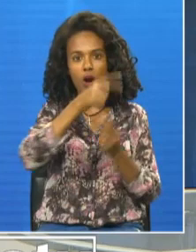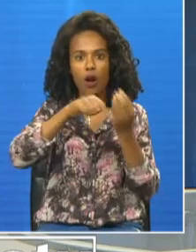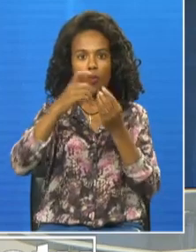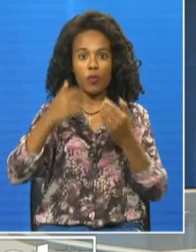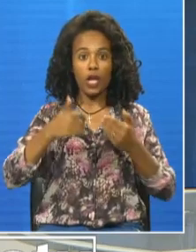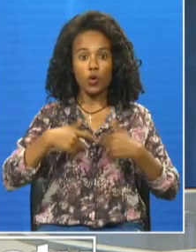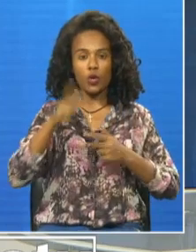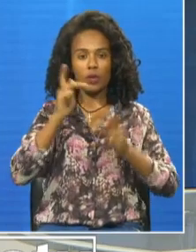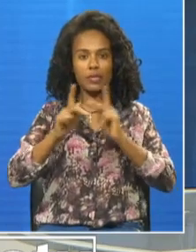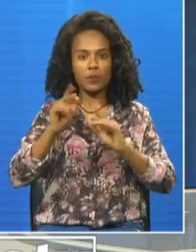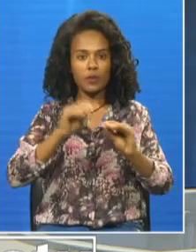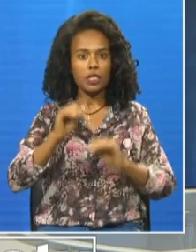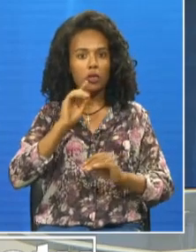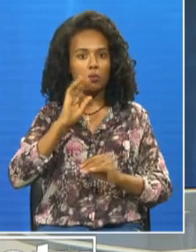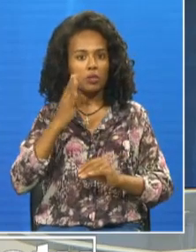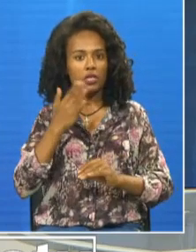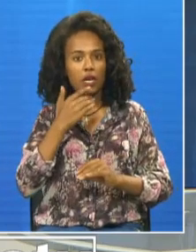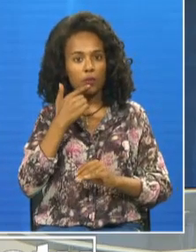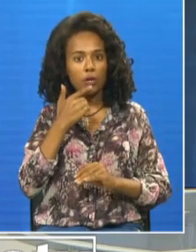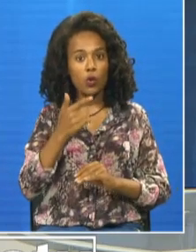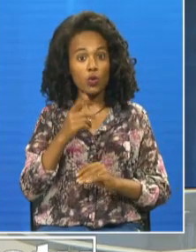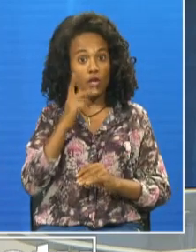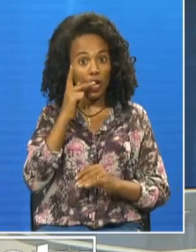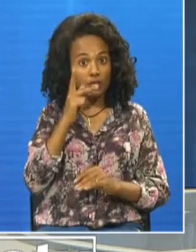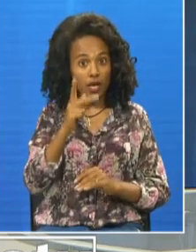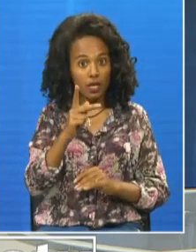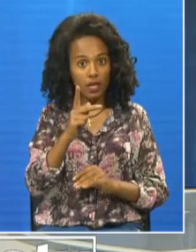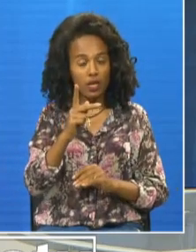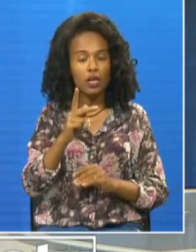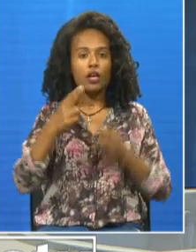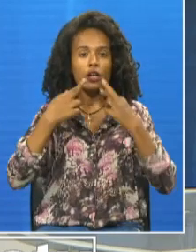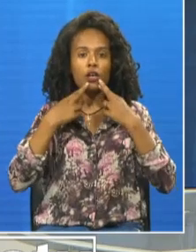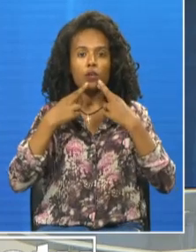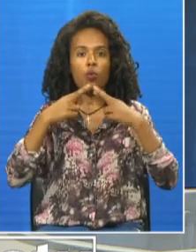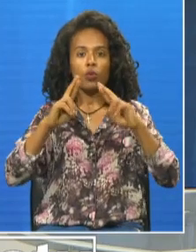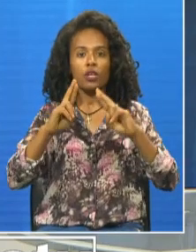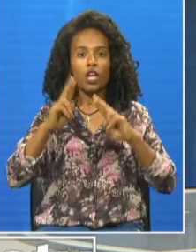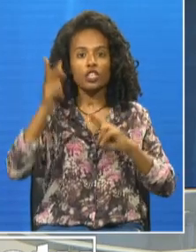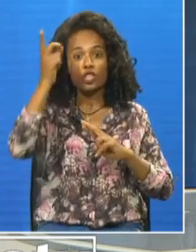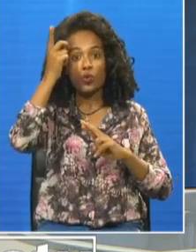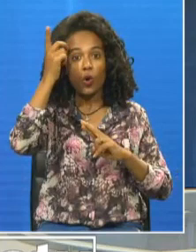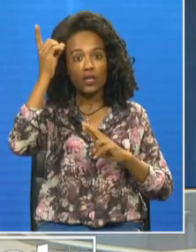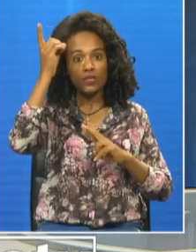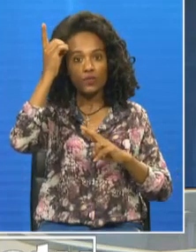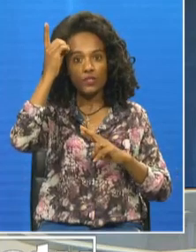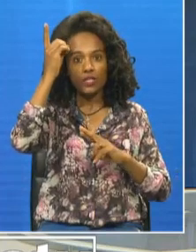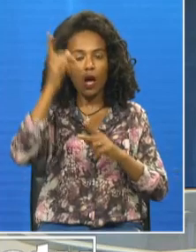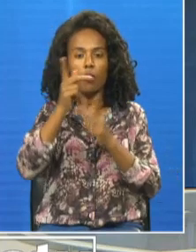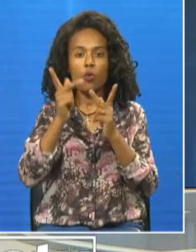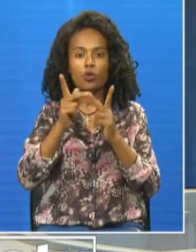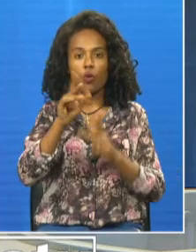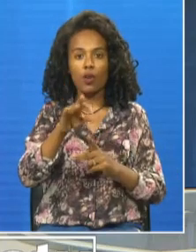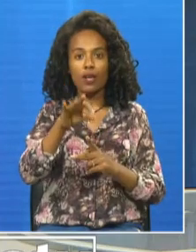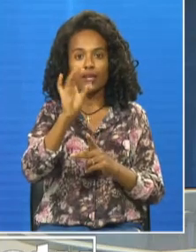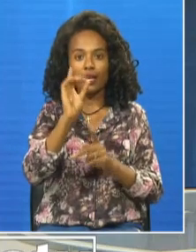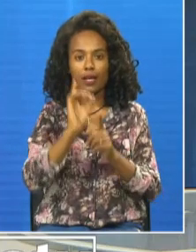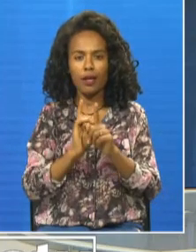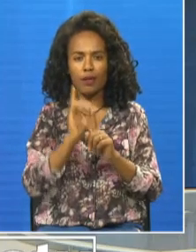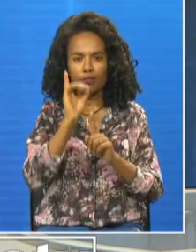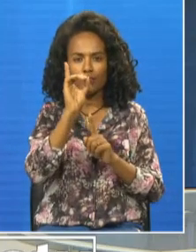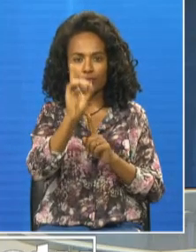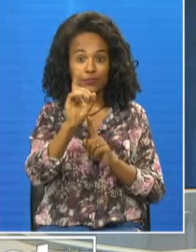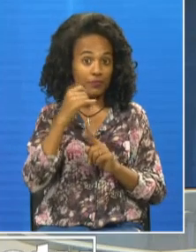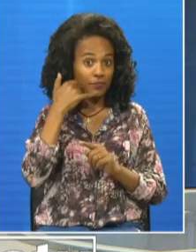ረገድ ታክሲዎች፣ ሌሎች የትራንስፖርት አገልግሎት ሰጪ እንግዲህ ይህንን በሚገባ ሲተገብሩ አስተውለናል። ነገር ግን